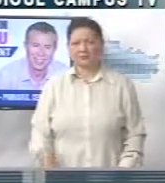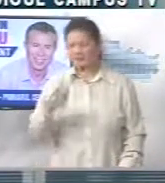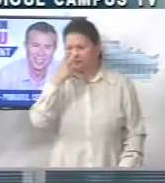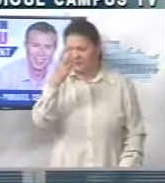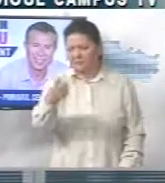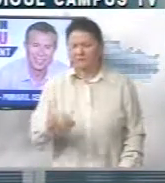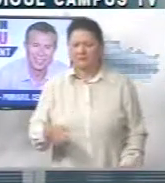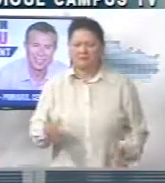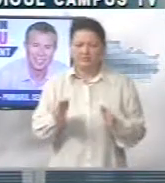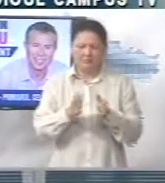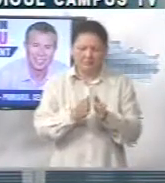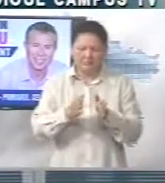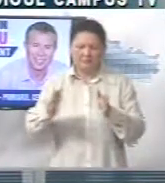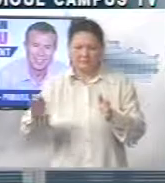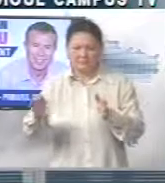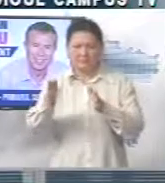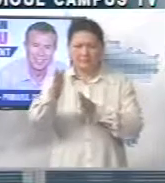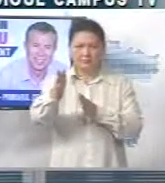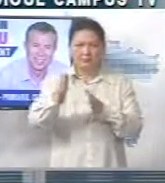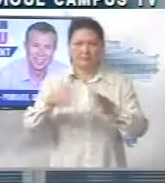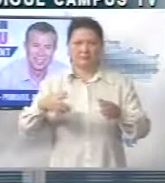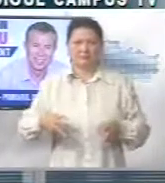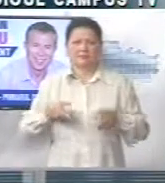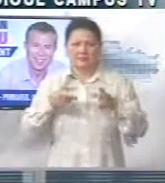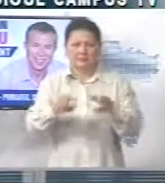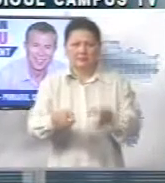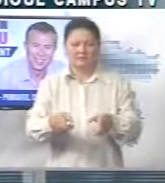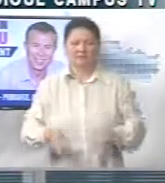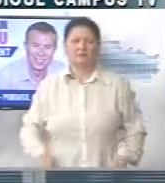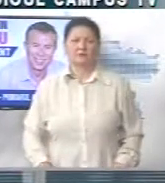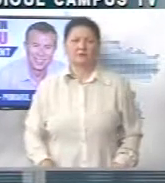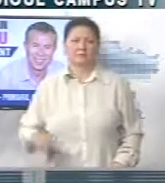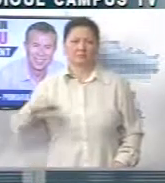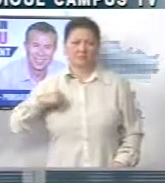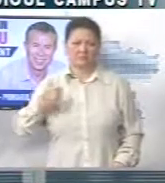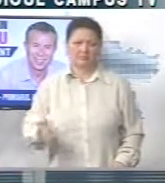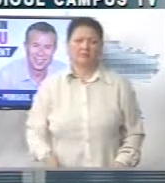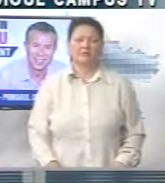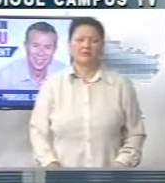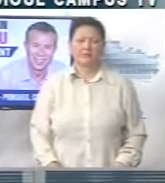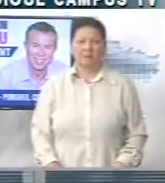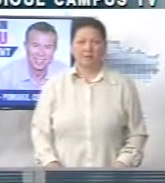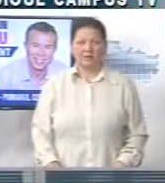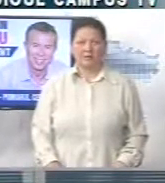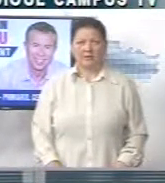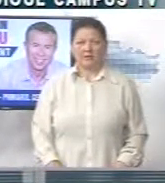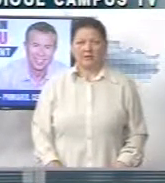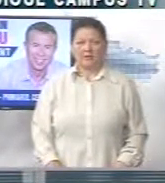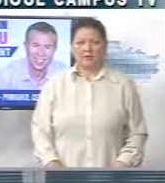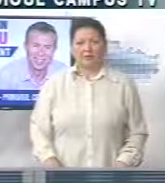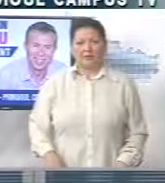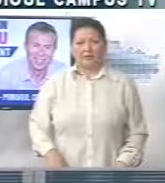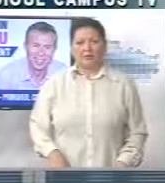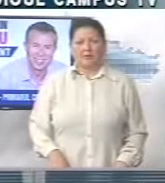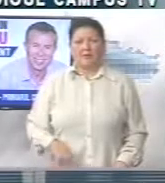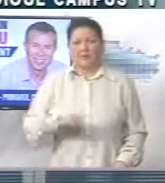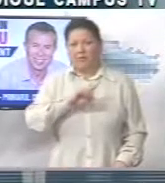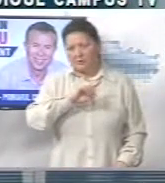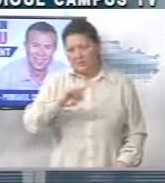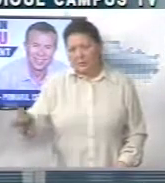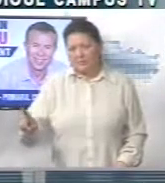că aici se gâtuie, că aici se înfundă, că aici se blochează, dar sunt necesare anumite măsuri rapide, urgente și